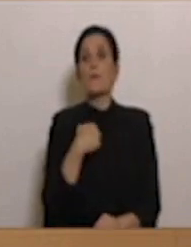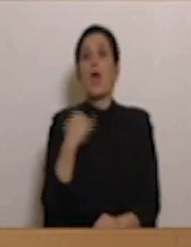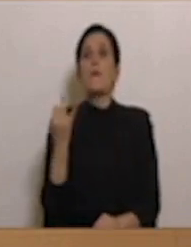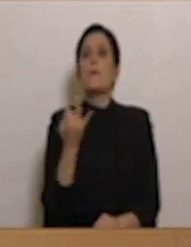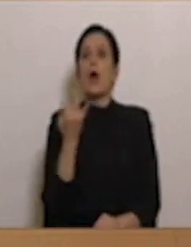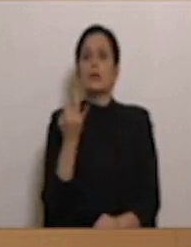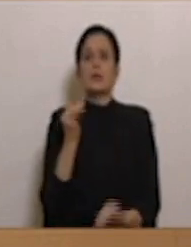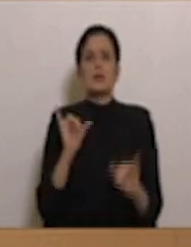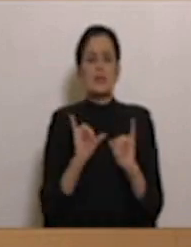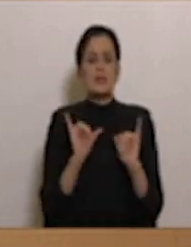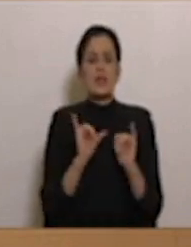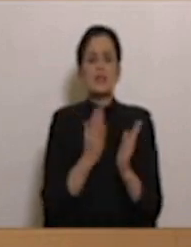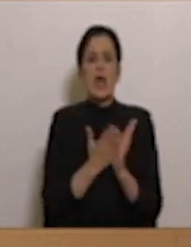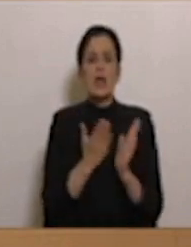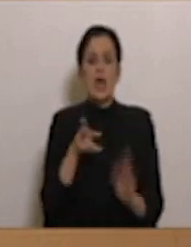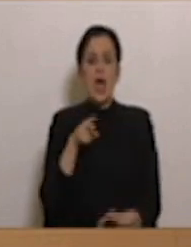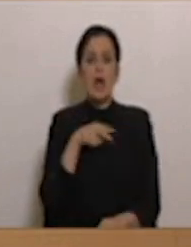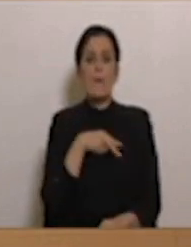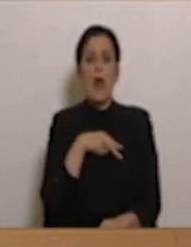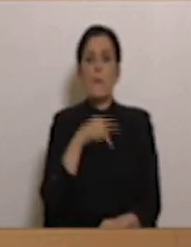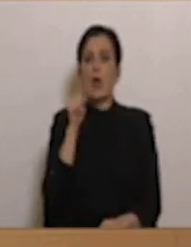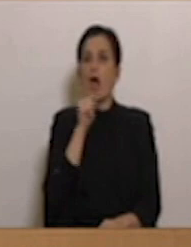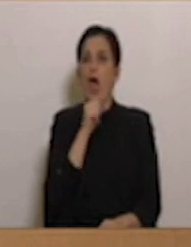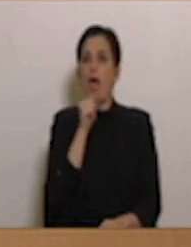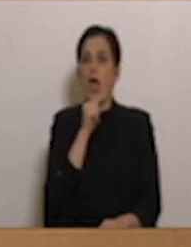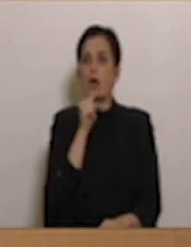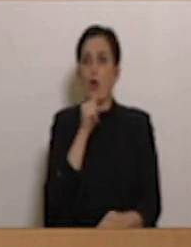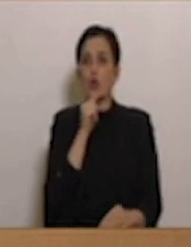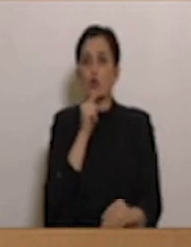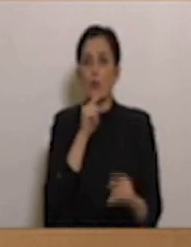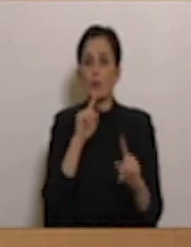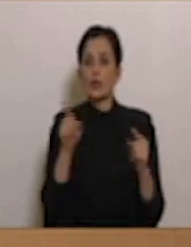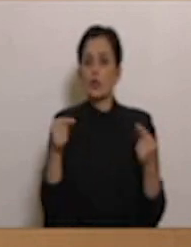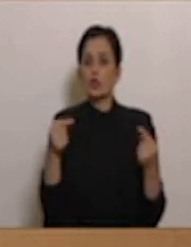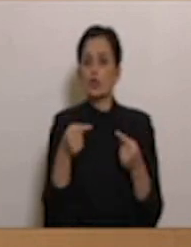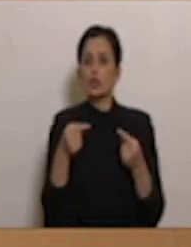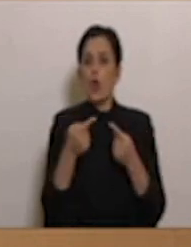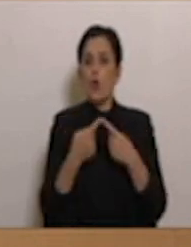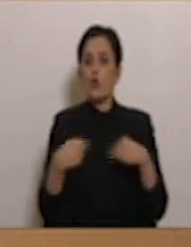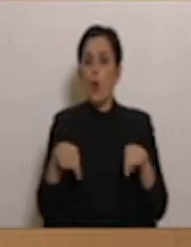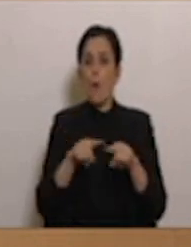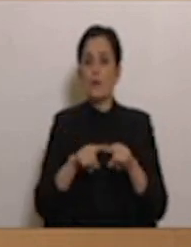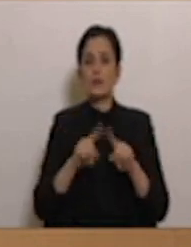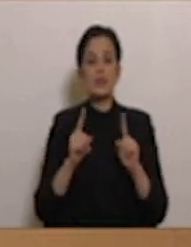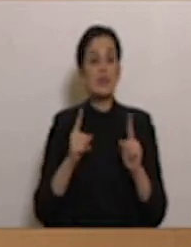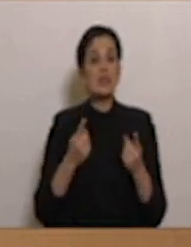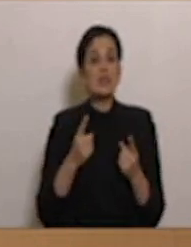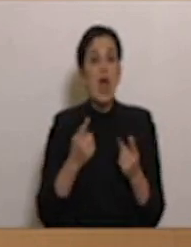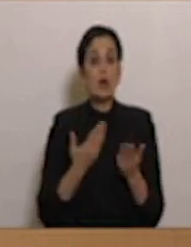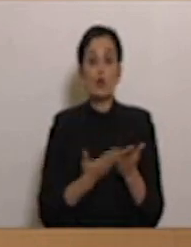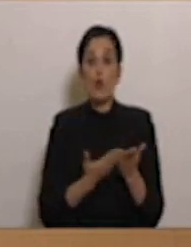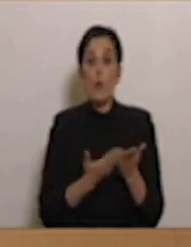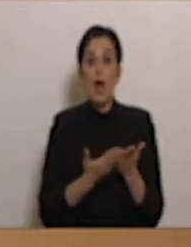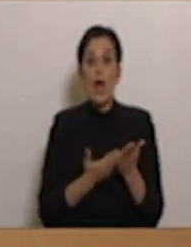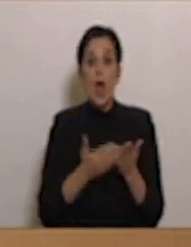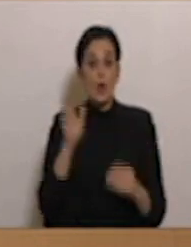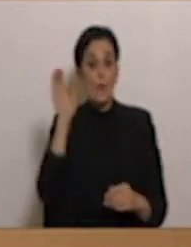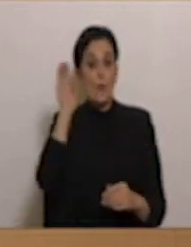ari parlamentis ekonomikis shesabamisi komiteti da rato ariqvas magalitat